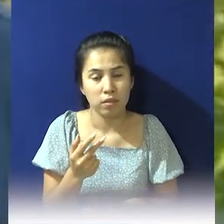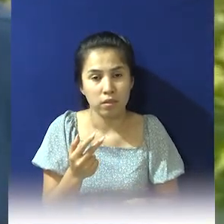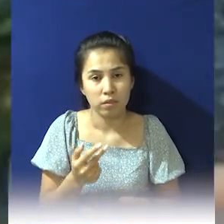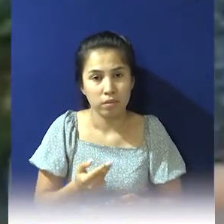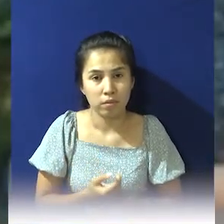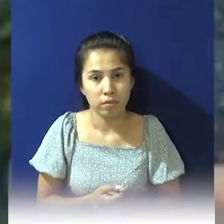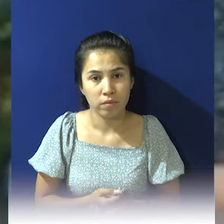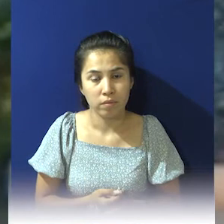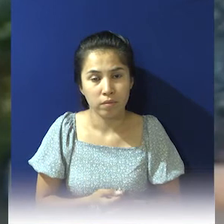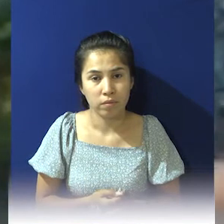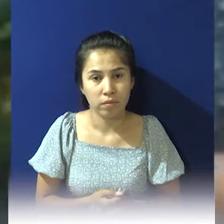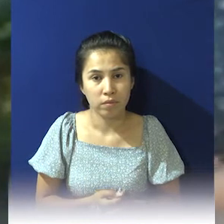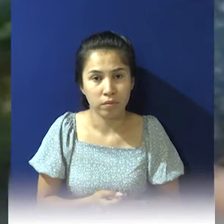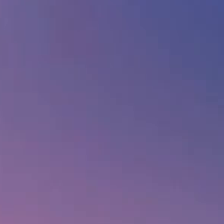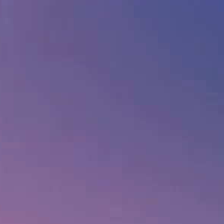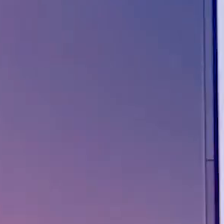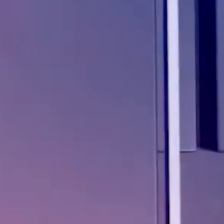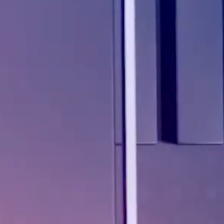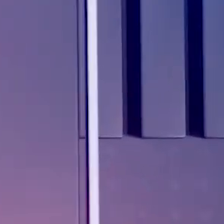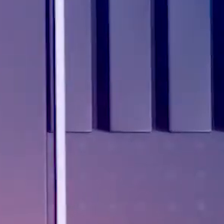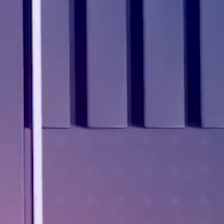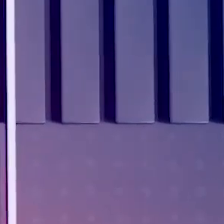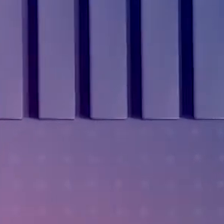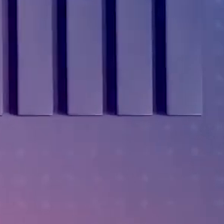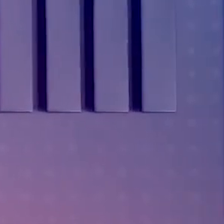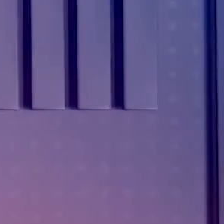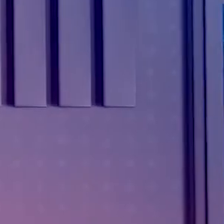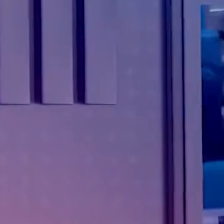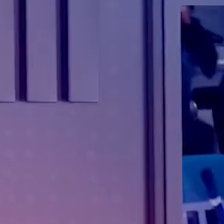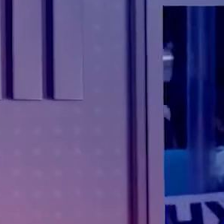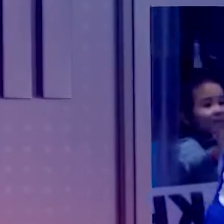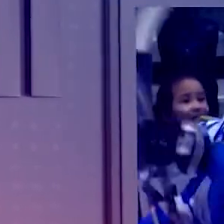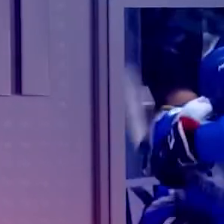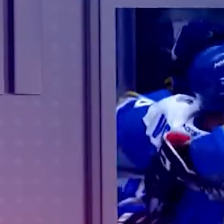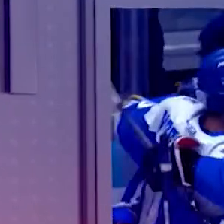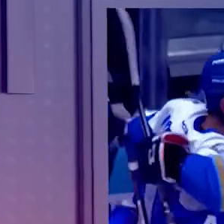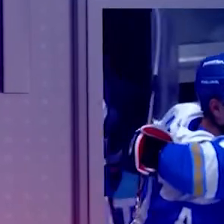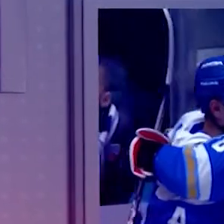Мурадова, 77 News.